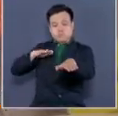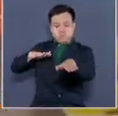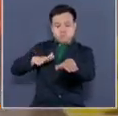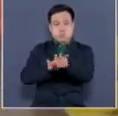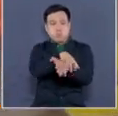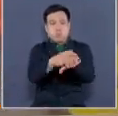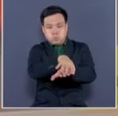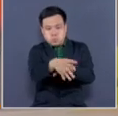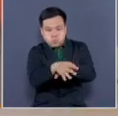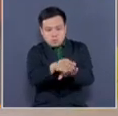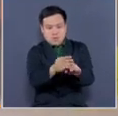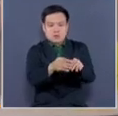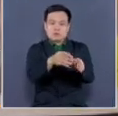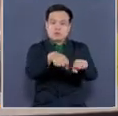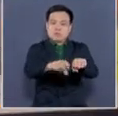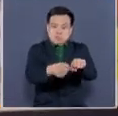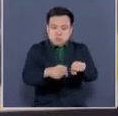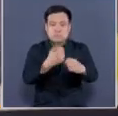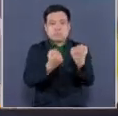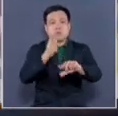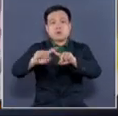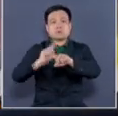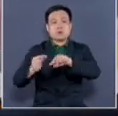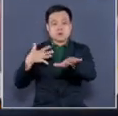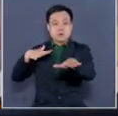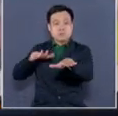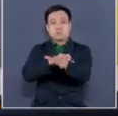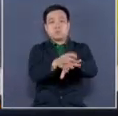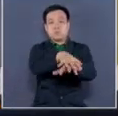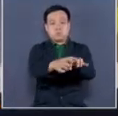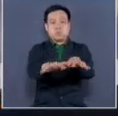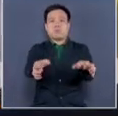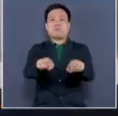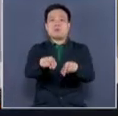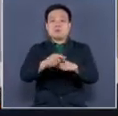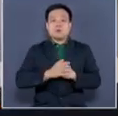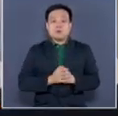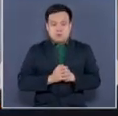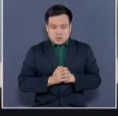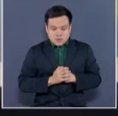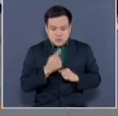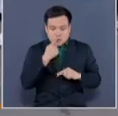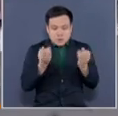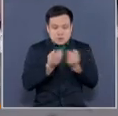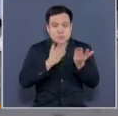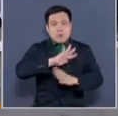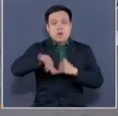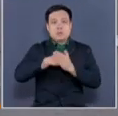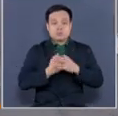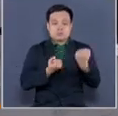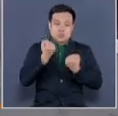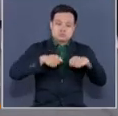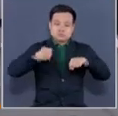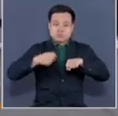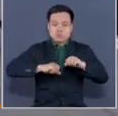ถลายไปชนรถที่จอดอยู่ติดกันบนถนนนะคะเสียหายยับเยิน14คันเจ็บไป18คนกู้